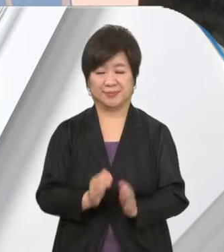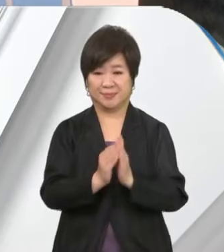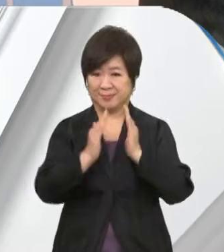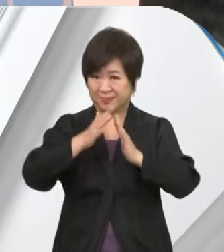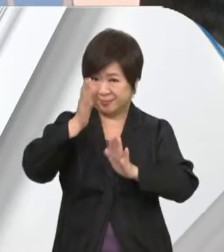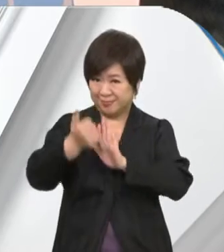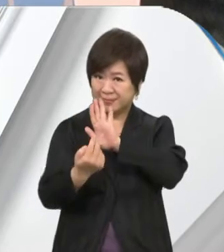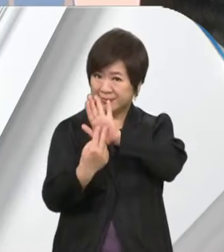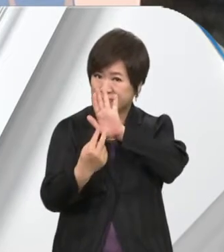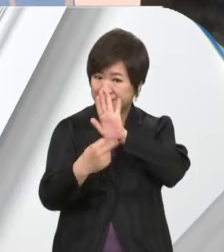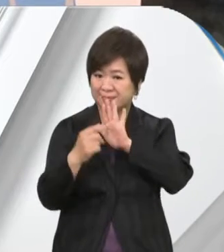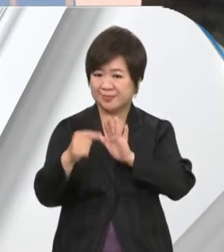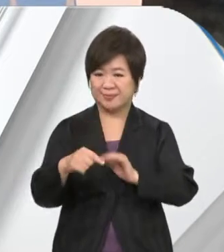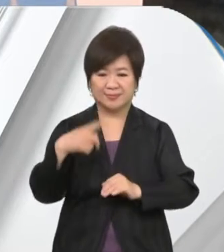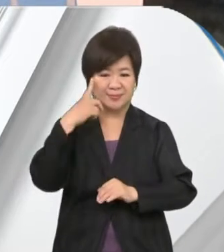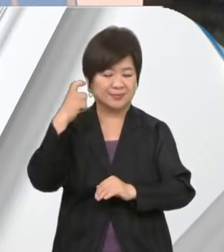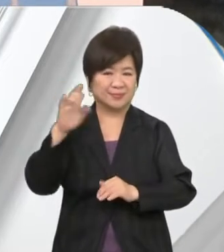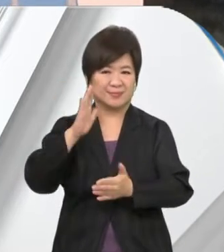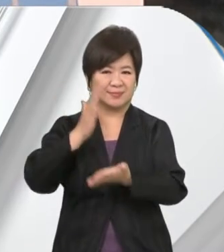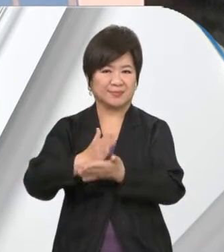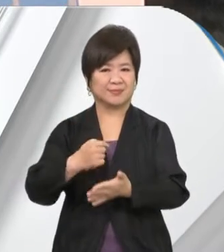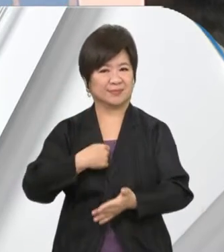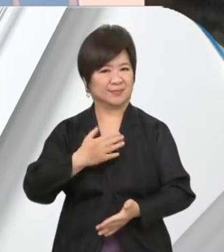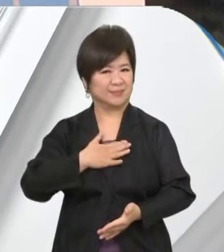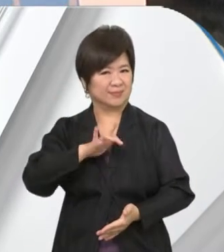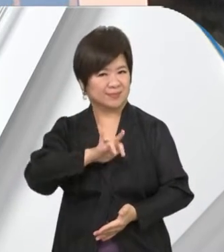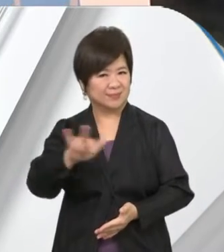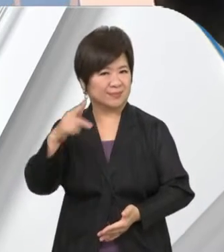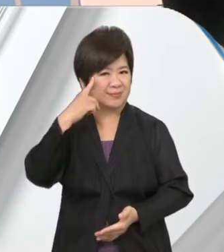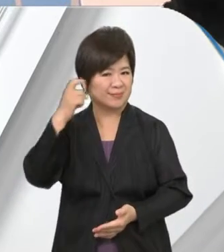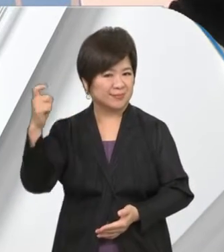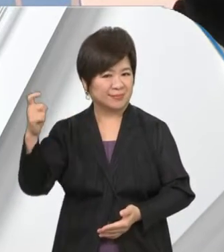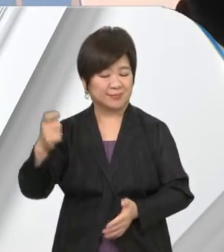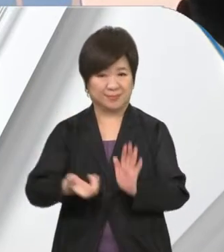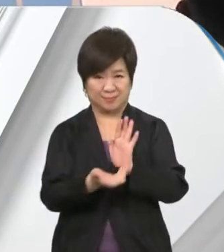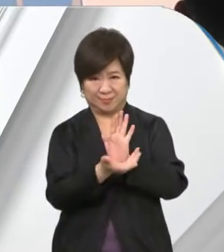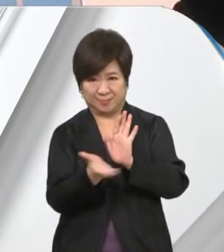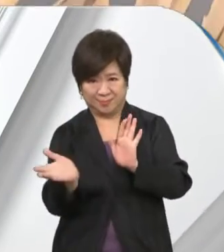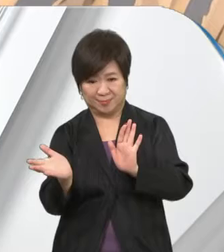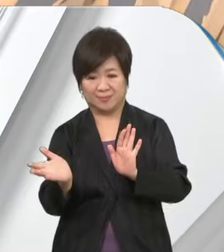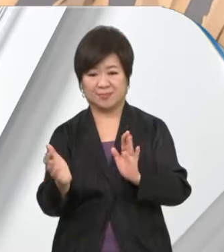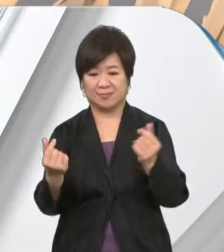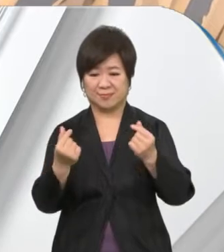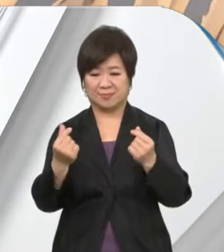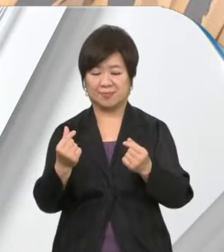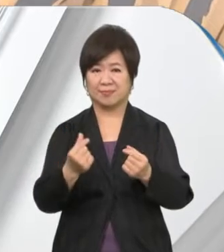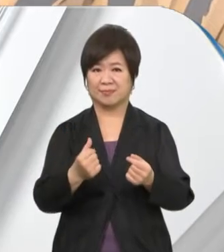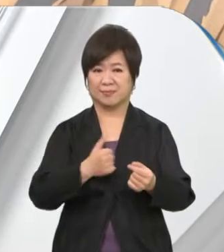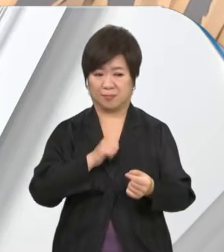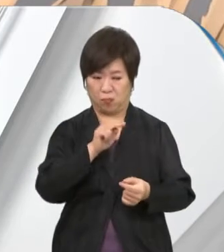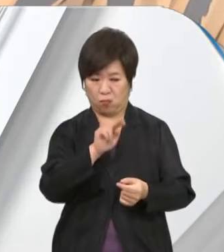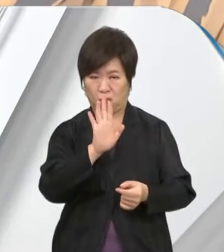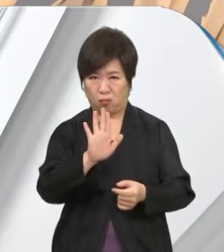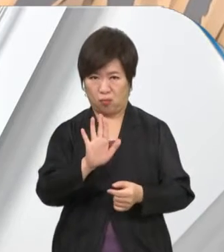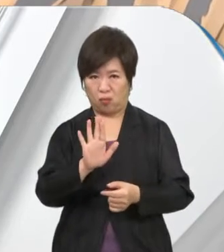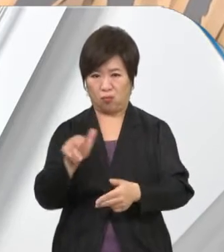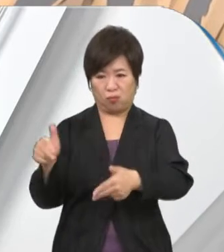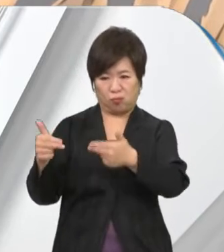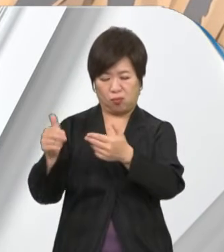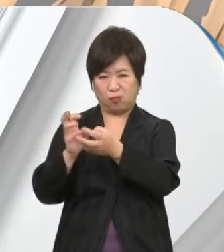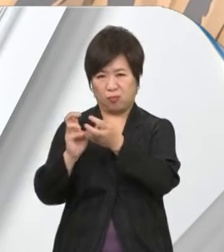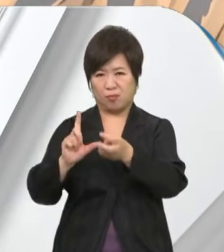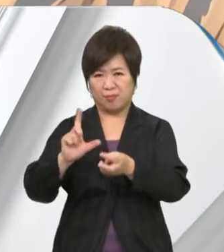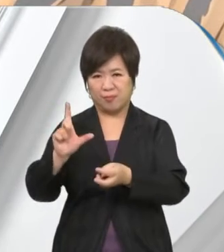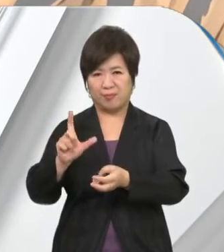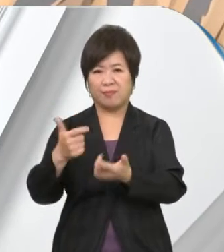种青文参观，梦不落眼界飞向梦想，同线上电出出红，结合实体同线上平台，适合亲子小